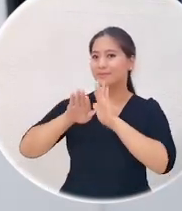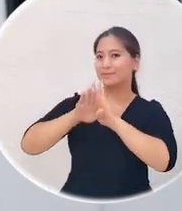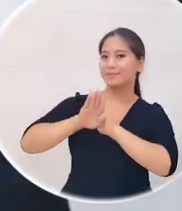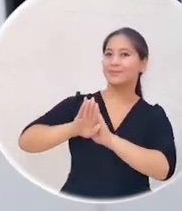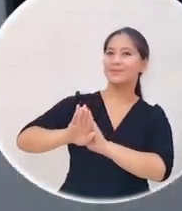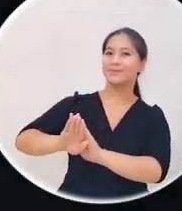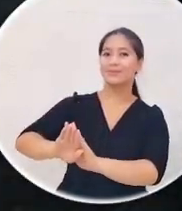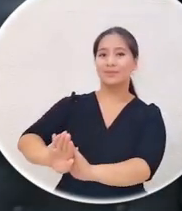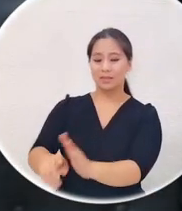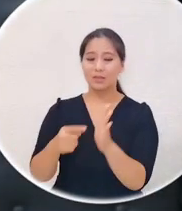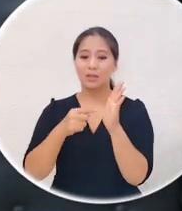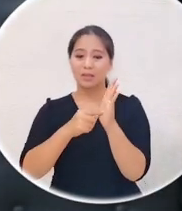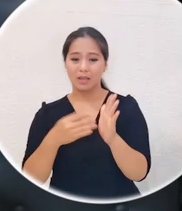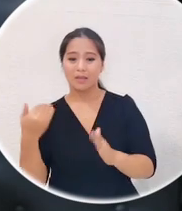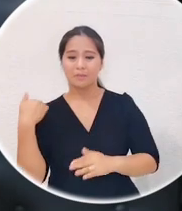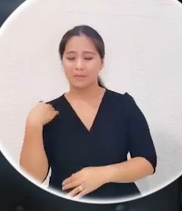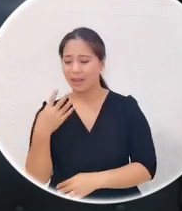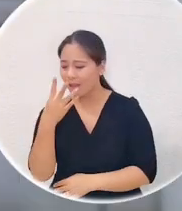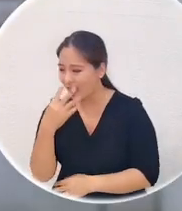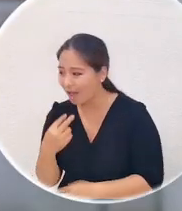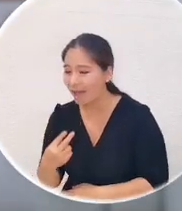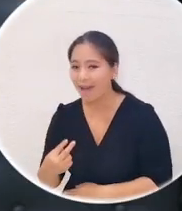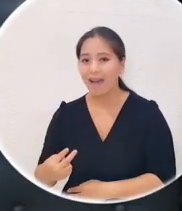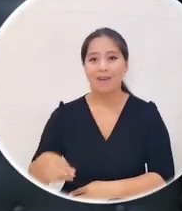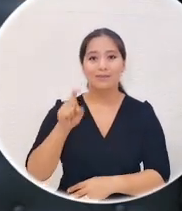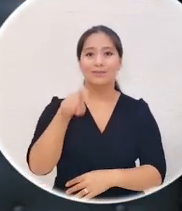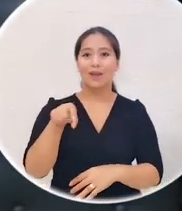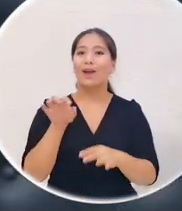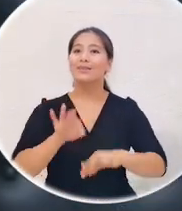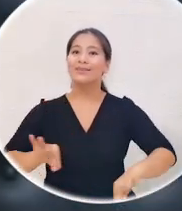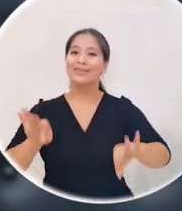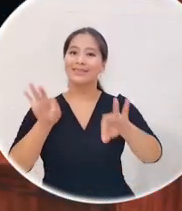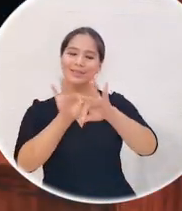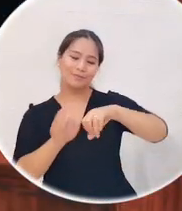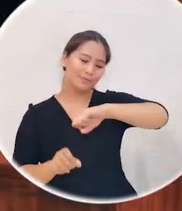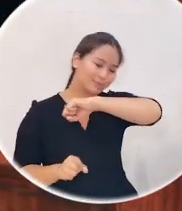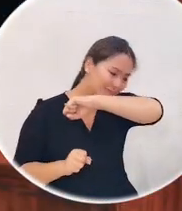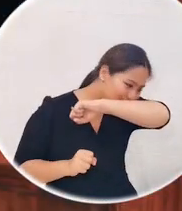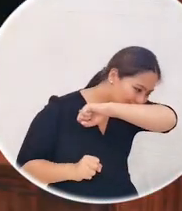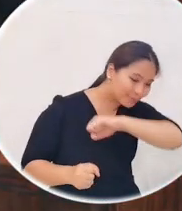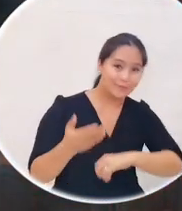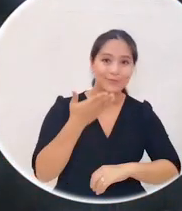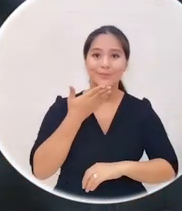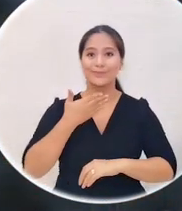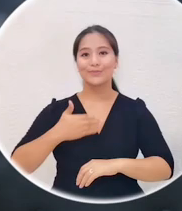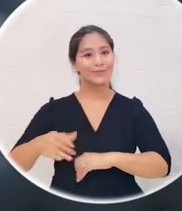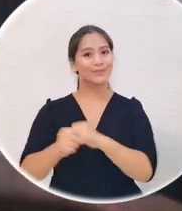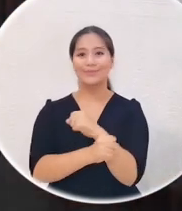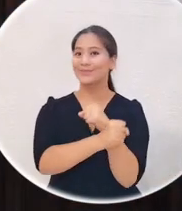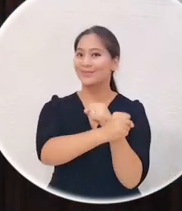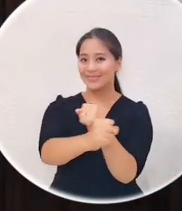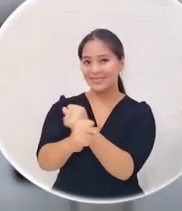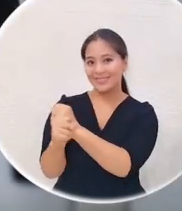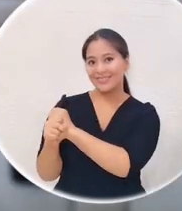ามือบ่สะอาดพอ หากมีอาการไอหรือจามต้องปิดปากด้วยข้อศอกไว้เ